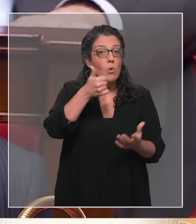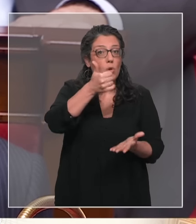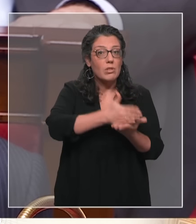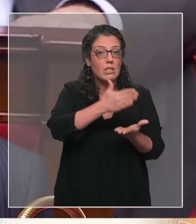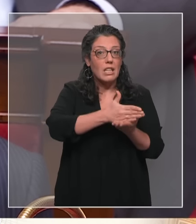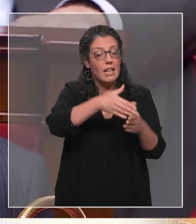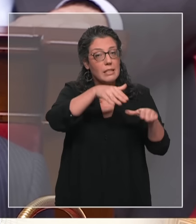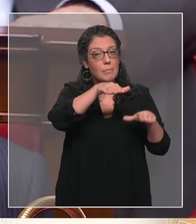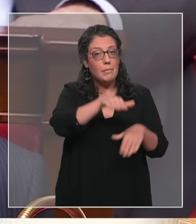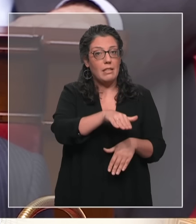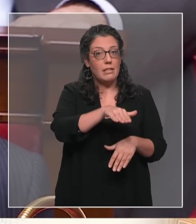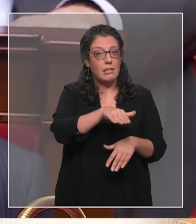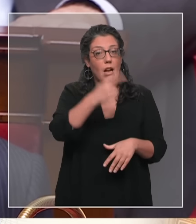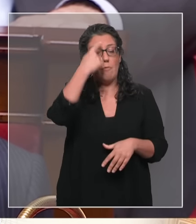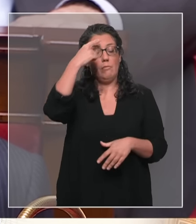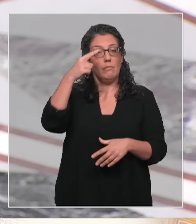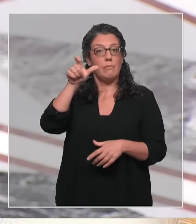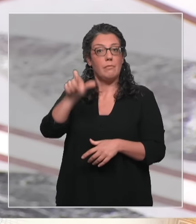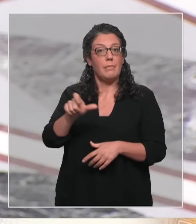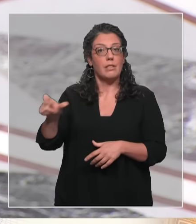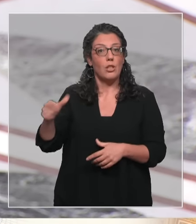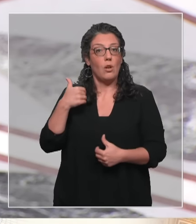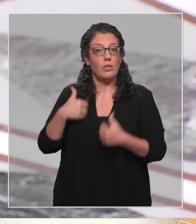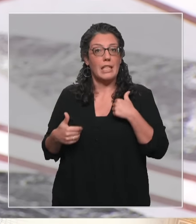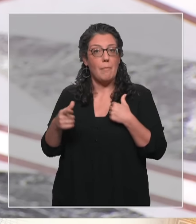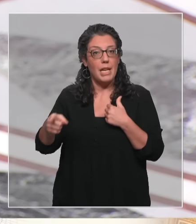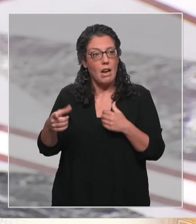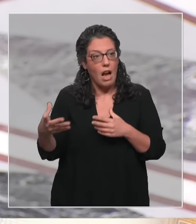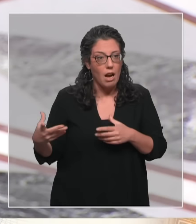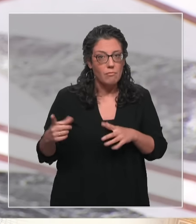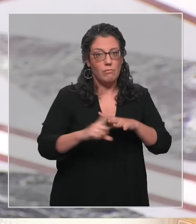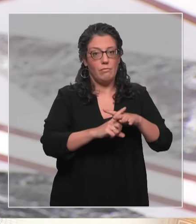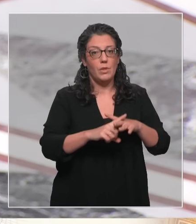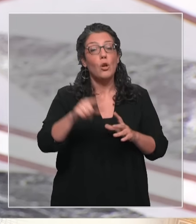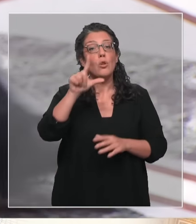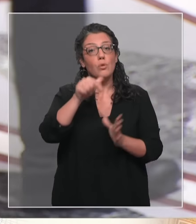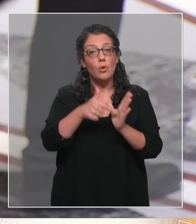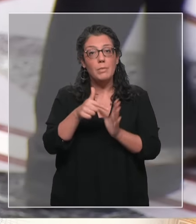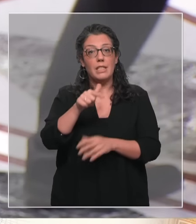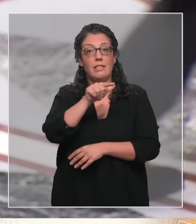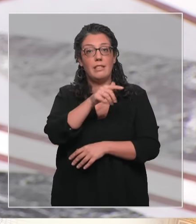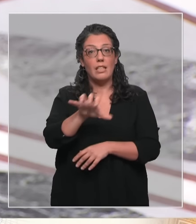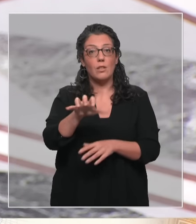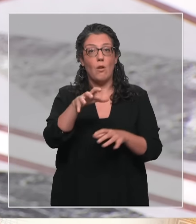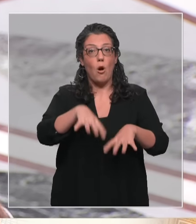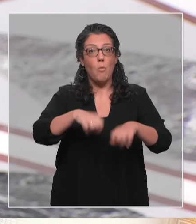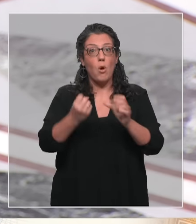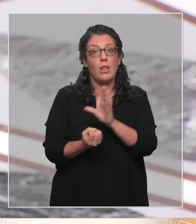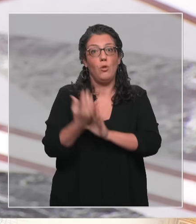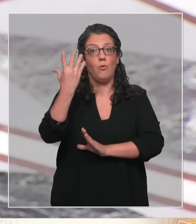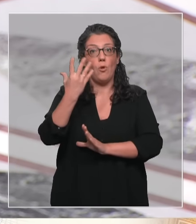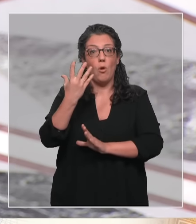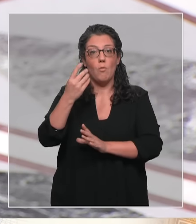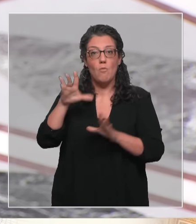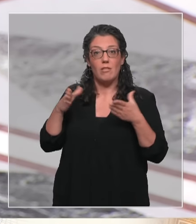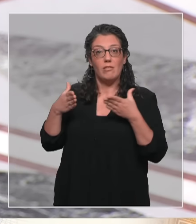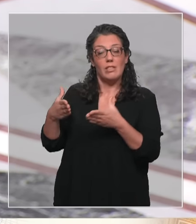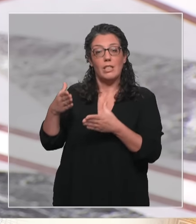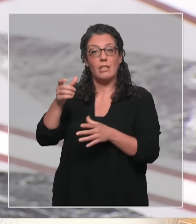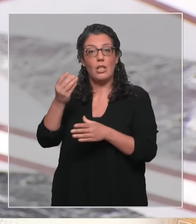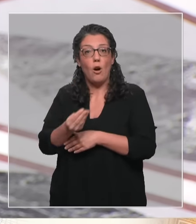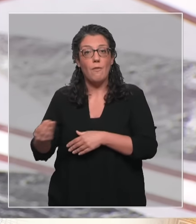d'en faire plus pour le handicap à l'école. On parle beaucoup d'emplois. Il y a 2500 emplois nouveaux qui vont être créés précisément pour porter le handicap à l'école,